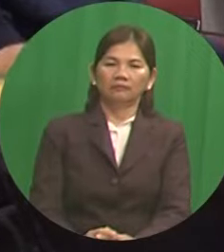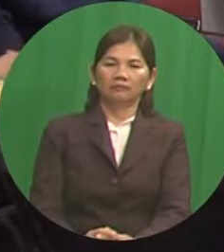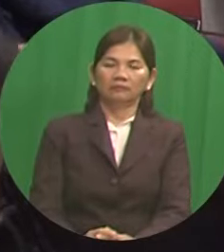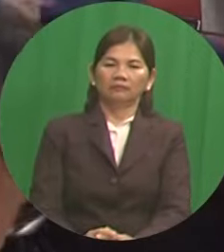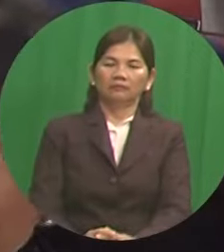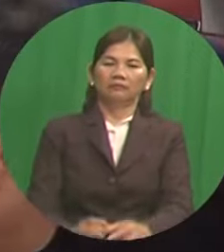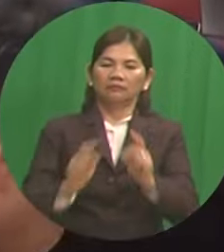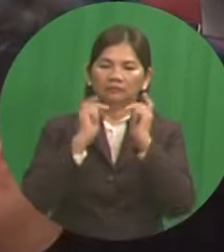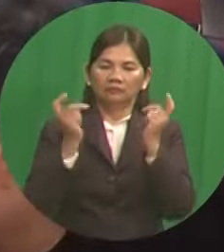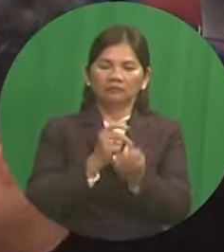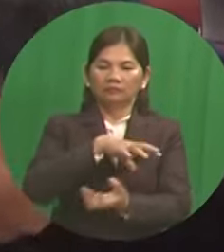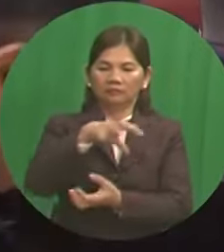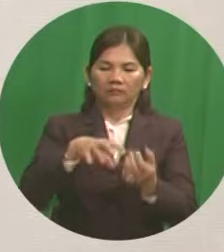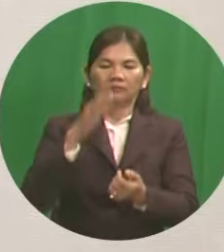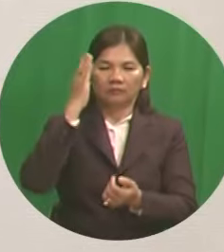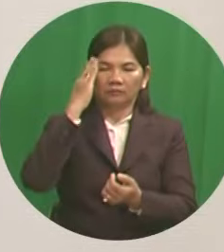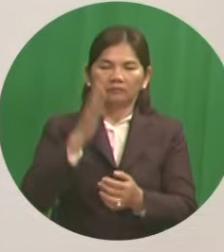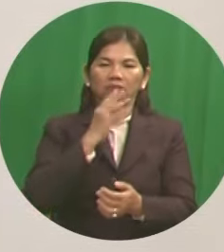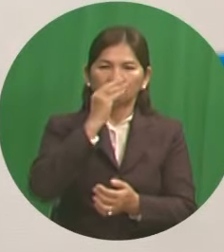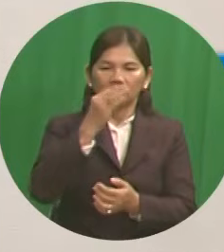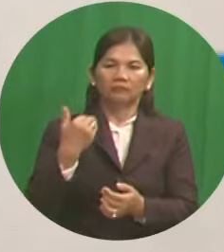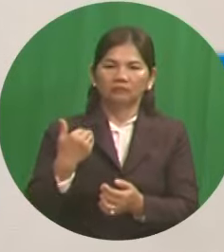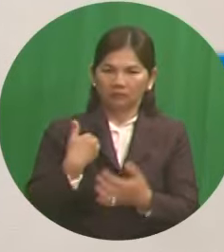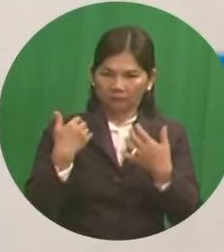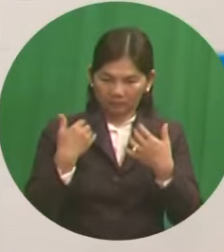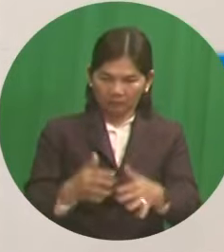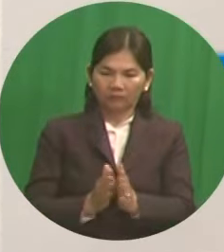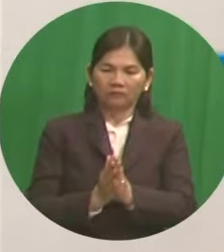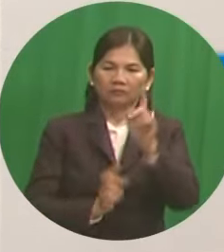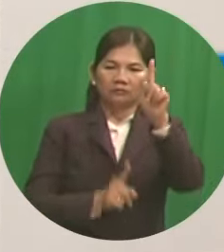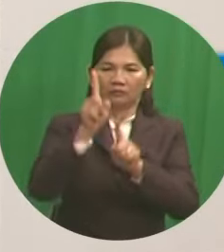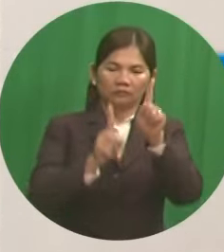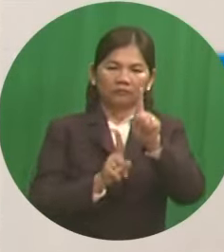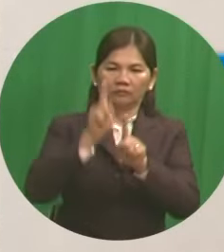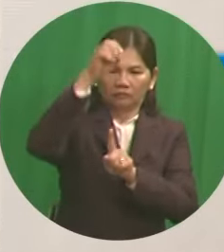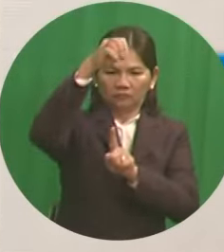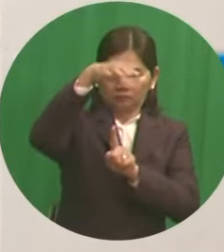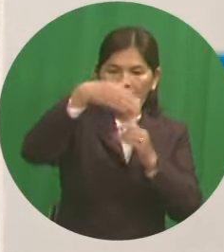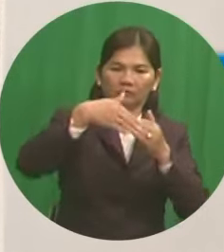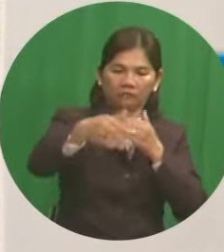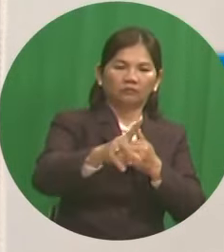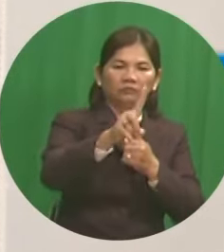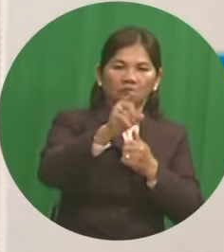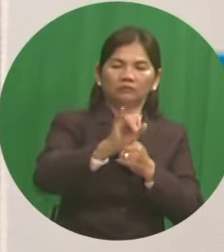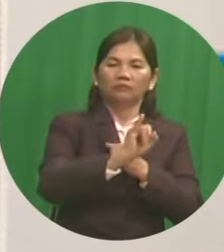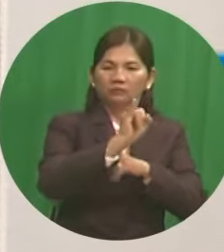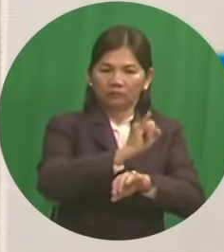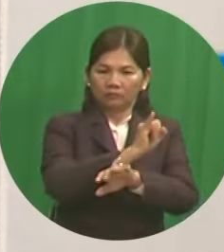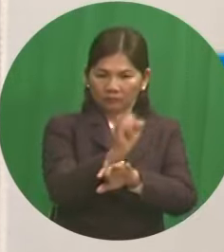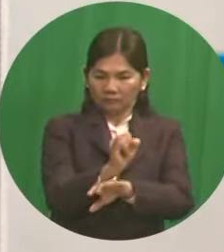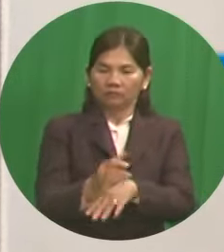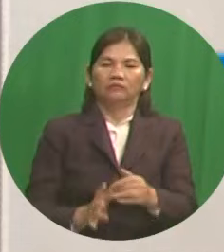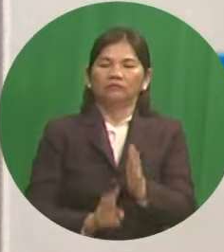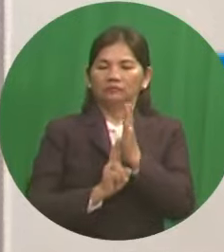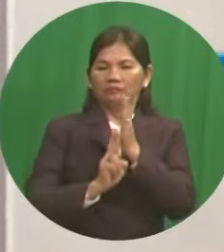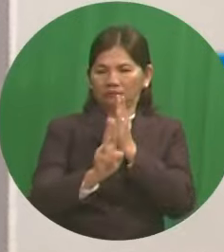អគ្គសេនាធិការចម្រុះបាននិយាយនៅក្នុងសេចក្តីថ្លែងការណ៍មួយថាកម្ពុជាត្រូវបានបាញ់ចេញពីចម្ងាយ10នាទីក្នុងទិសដៅពី